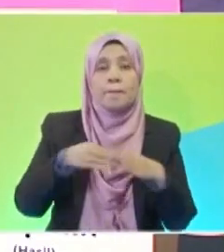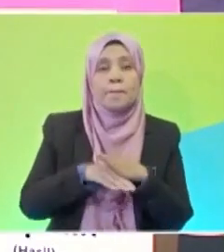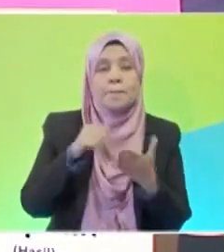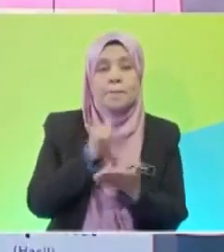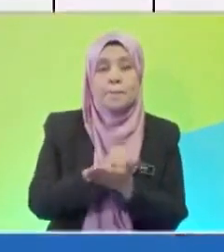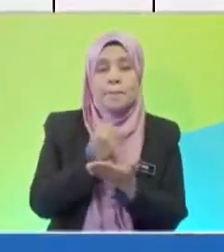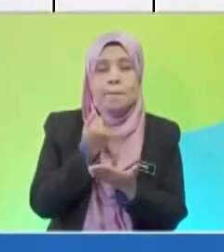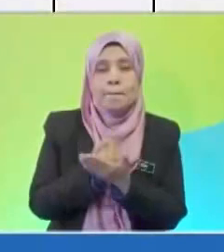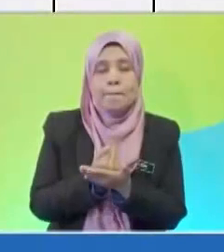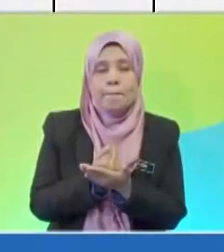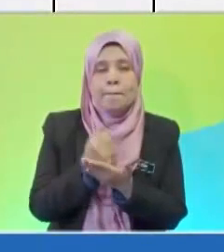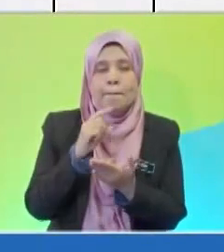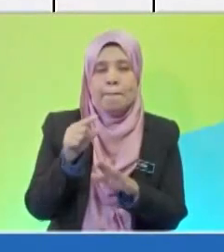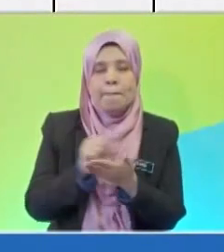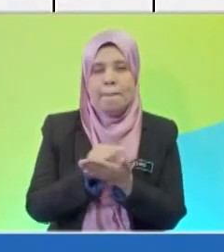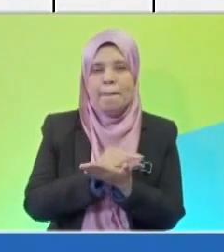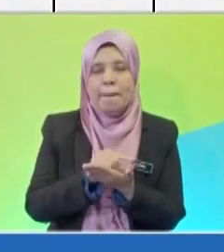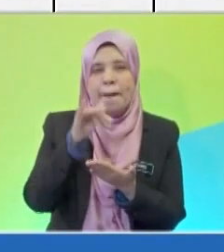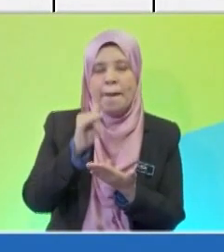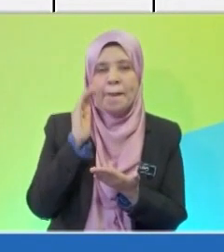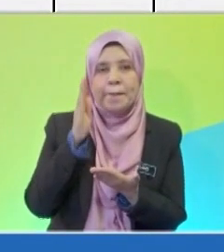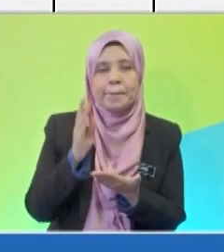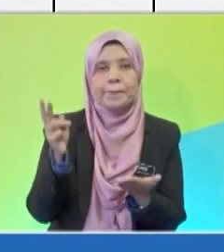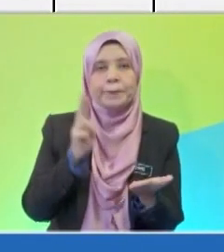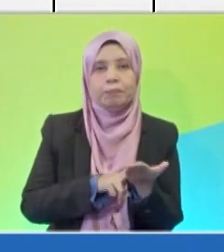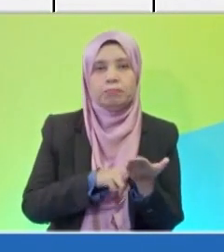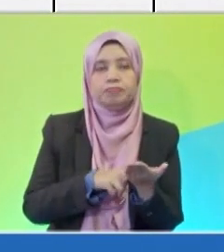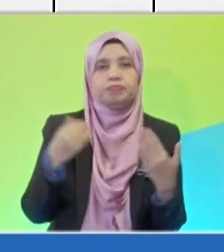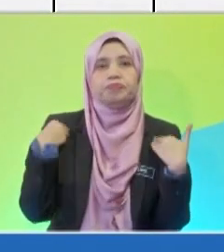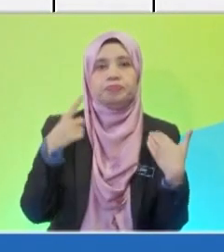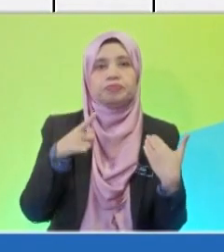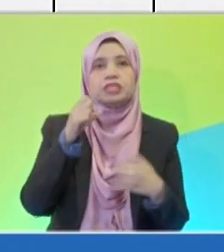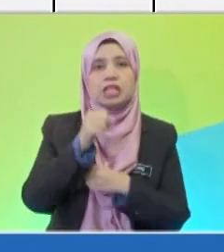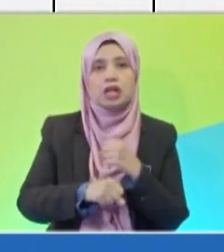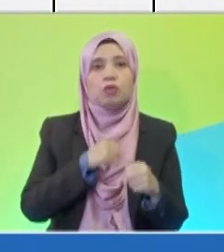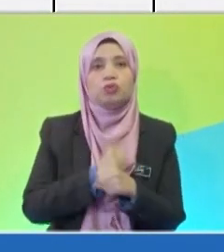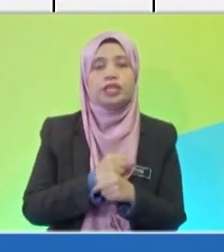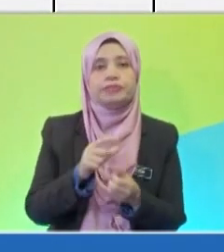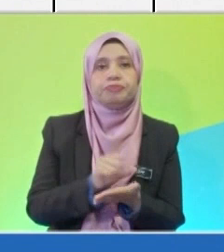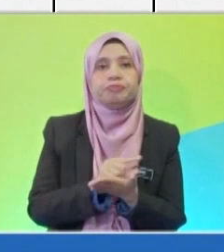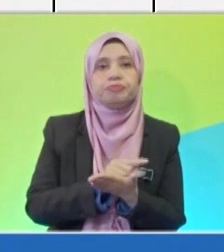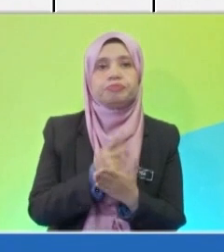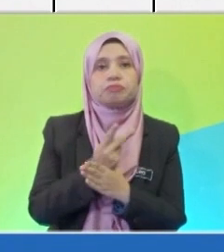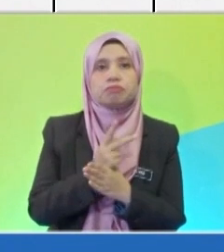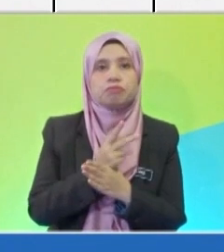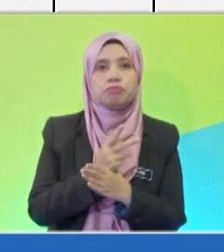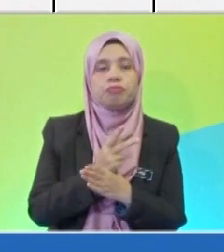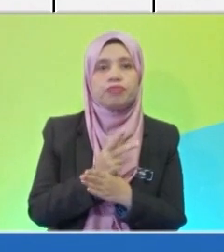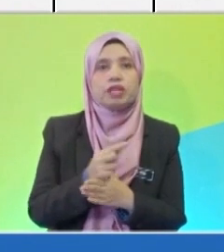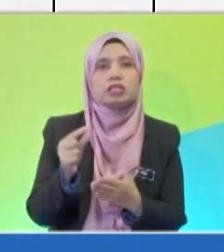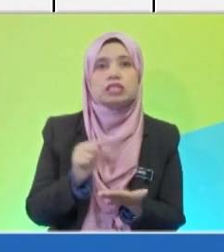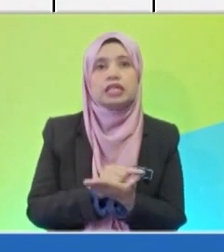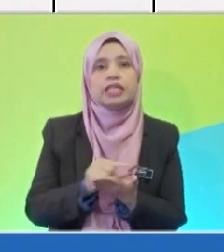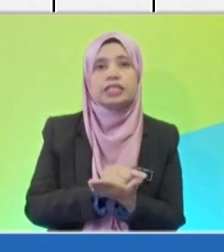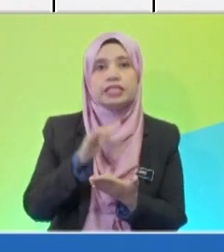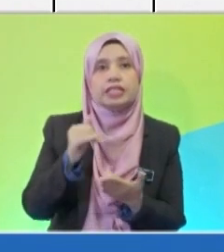untung rugi, gaji yang kita akan record adalah gaji tahunan perkongsi itu. Habis cikgu, gaji yang dia tak dapat lagi macam